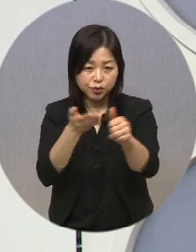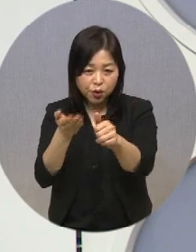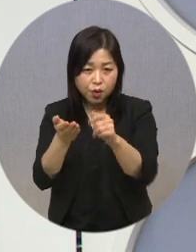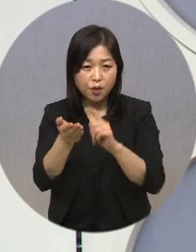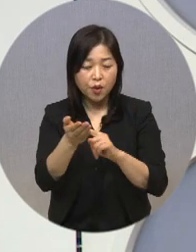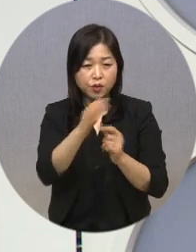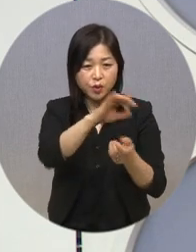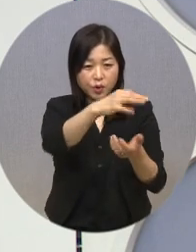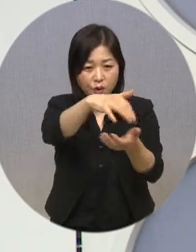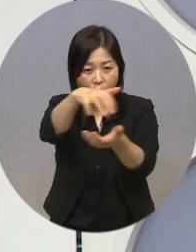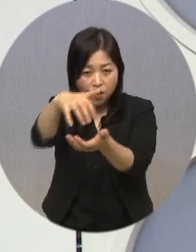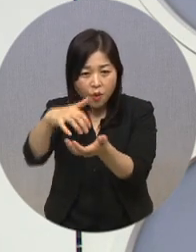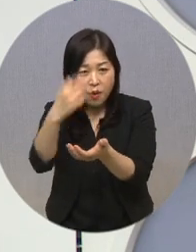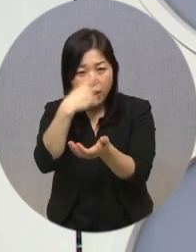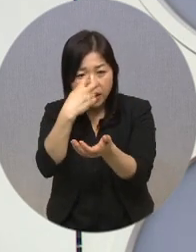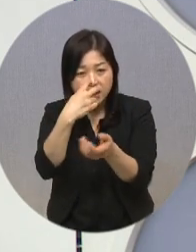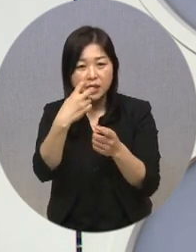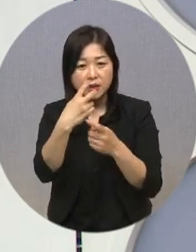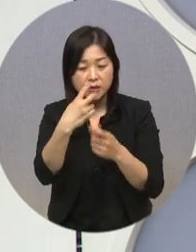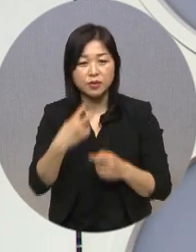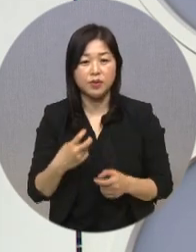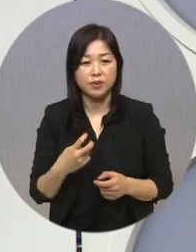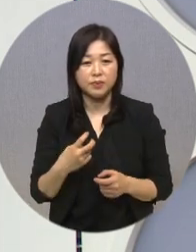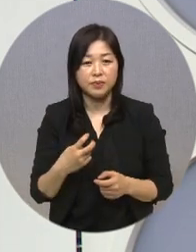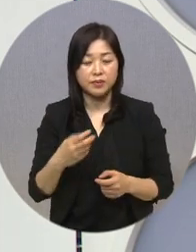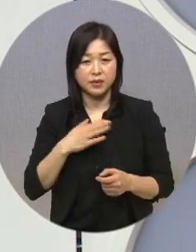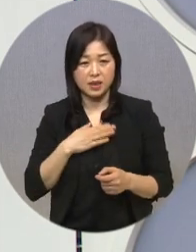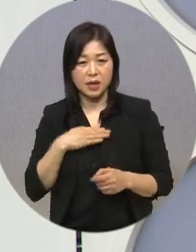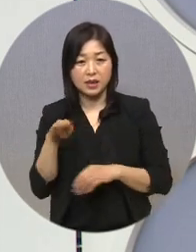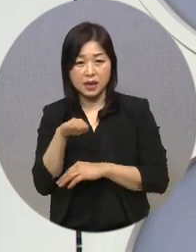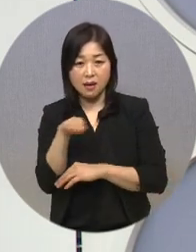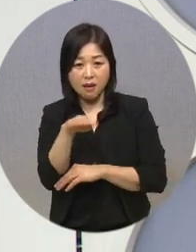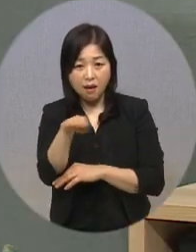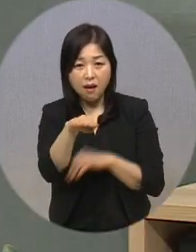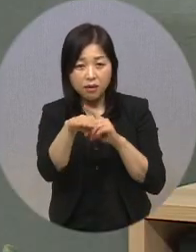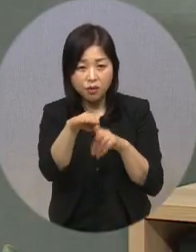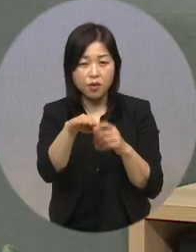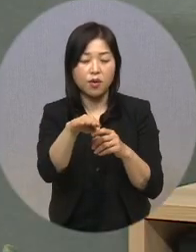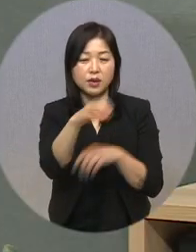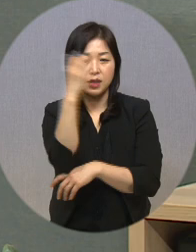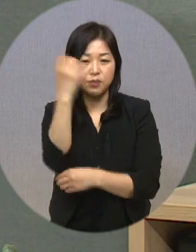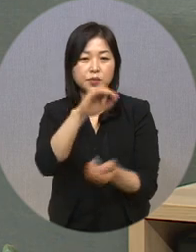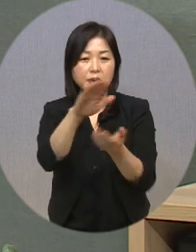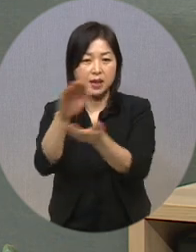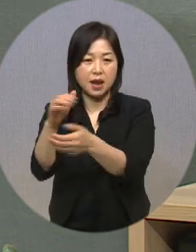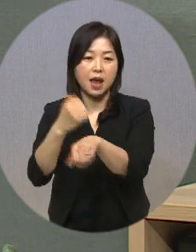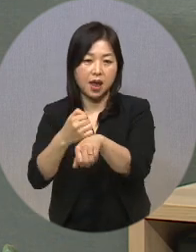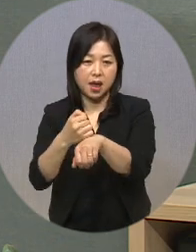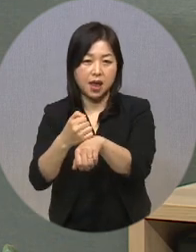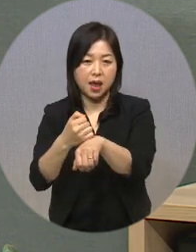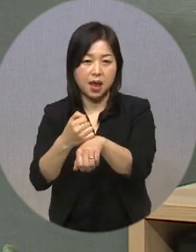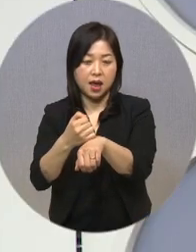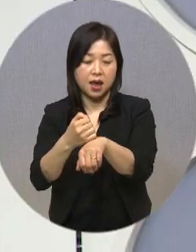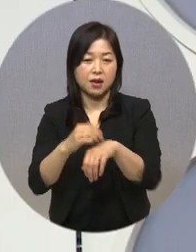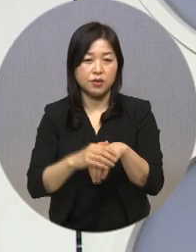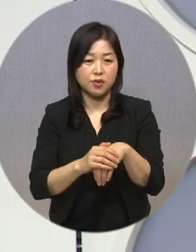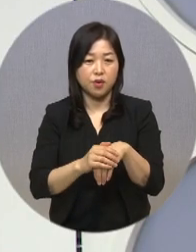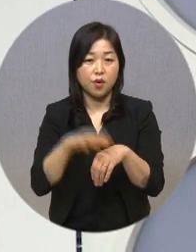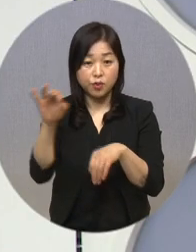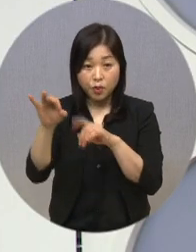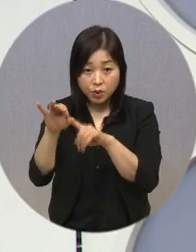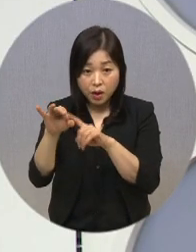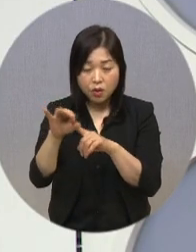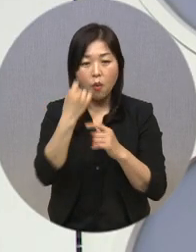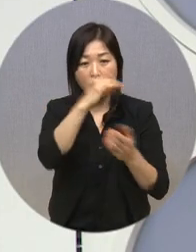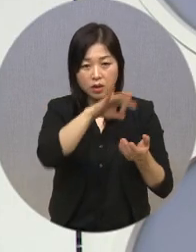관리하고 그렇지 못한 데는 내가 차 타고 다니면서 배달하고 그때 돈을 백인같이 똑같이 주는